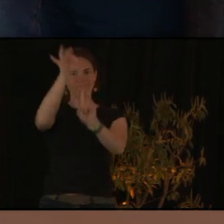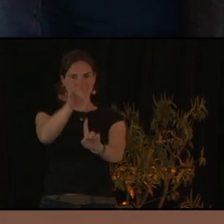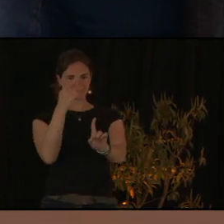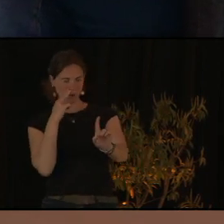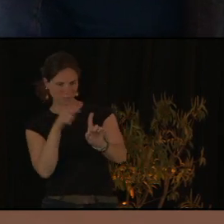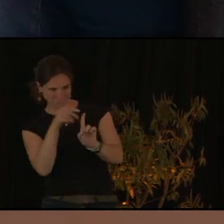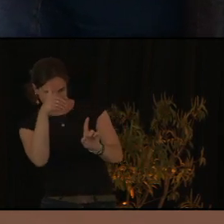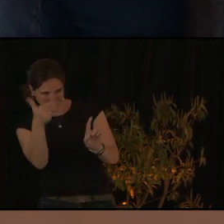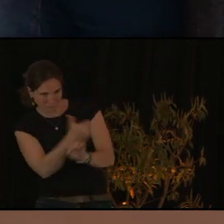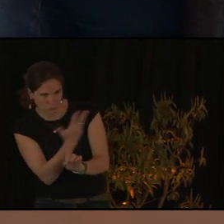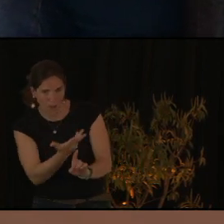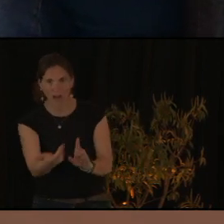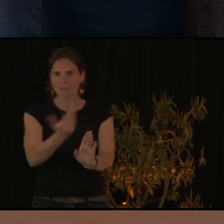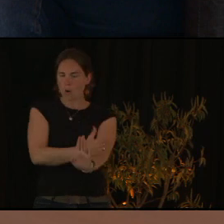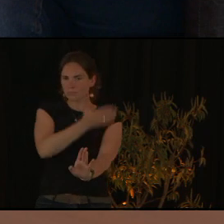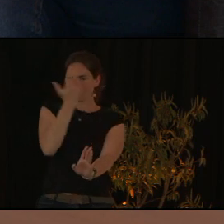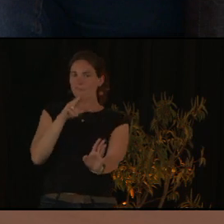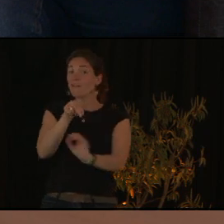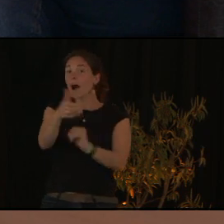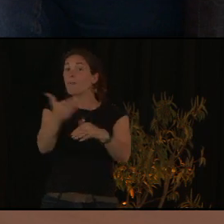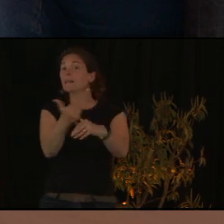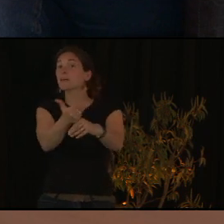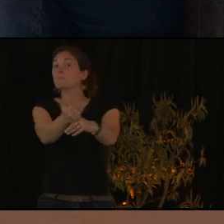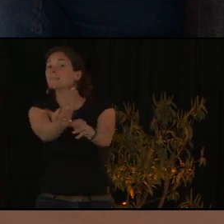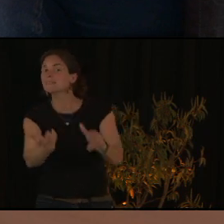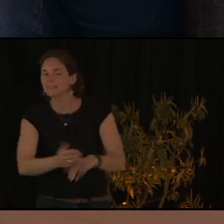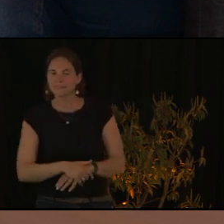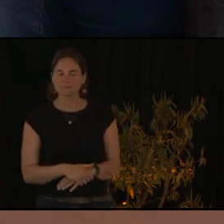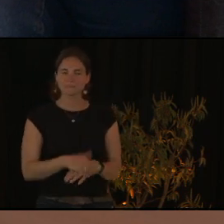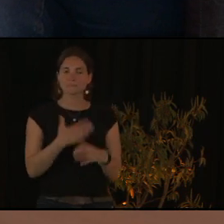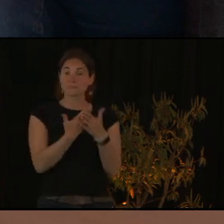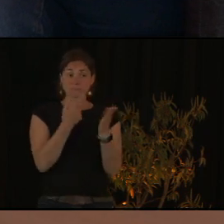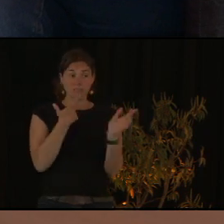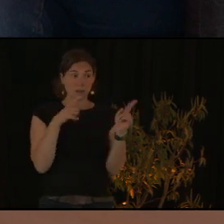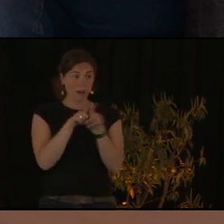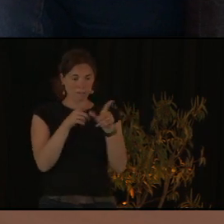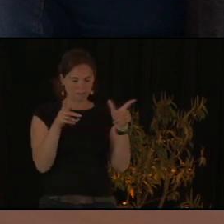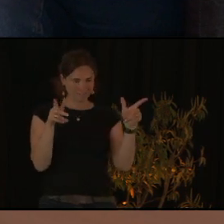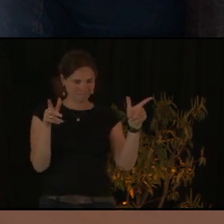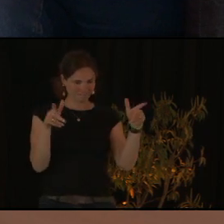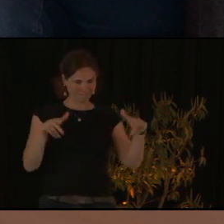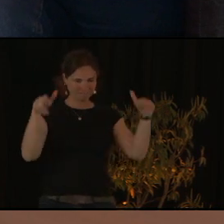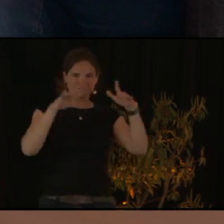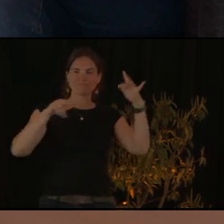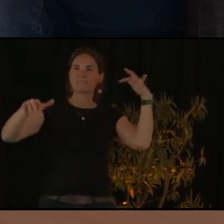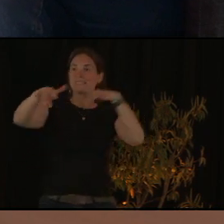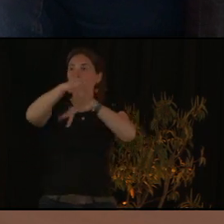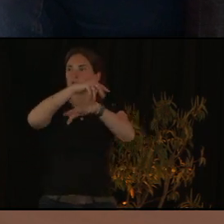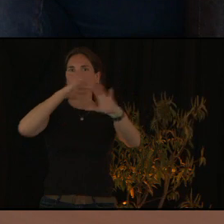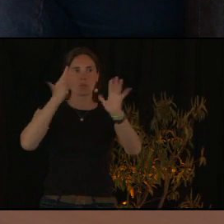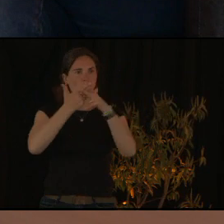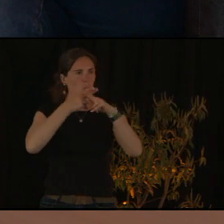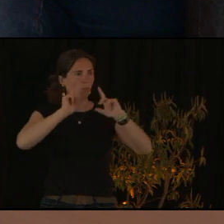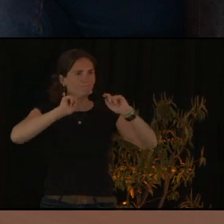leur arrive sans vraiment savoir en avance ce qui va leur arriver. Et cette idée de comment nommer le paysage, comment nommer le